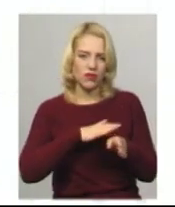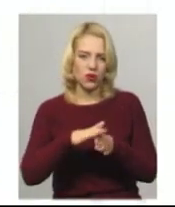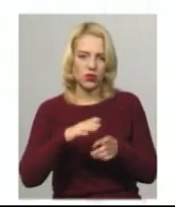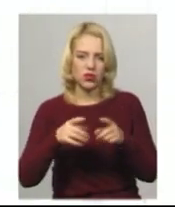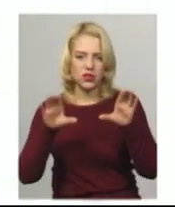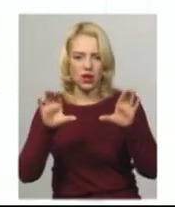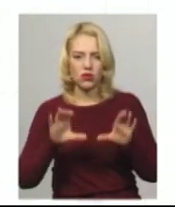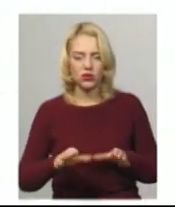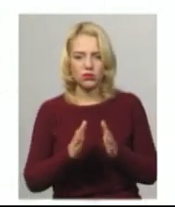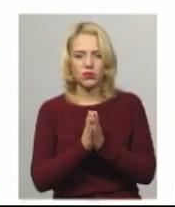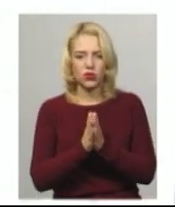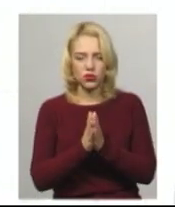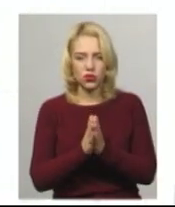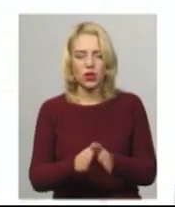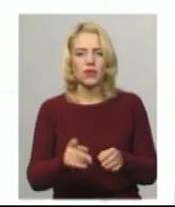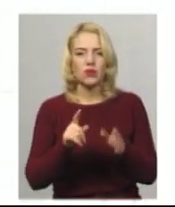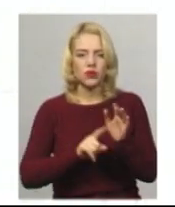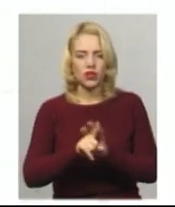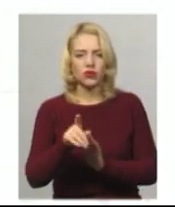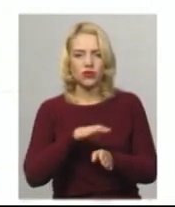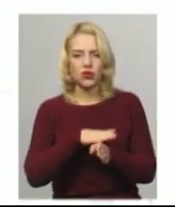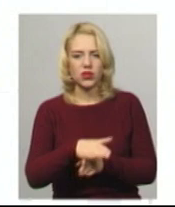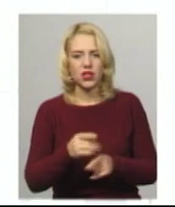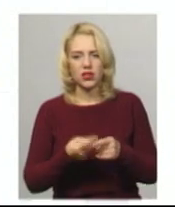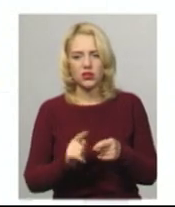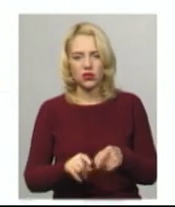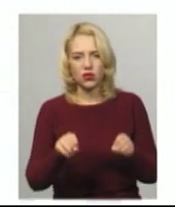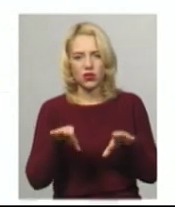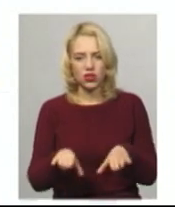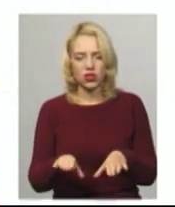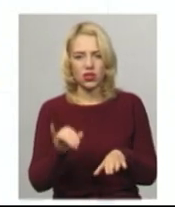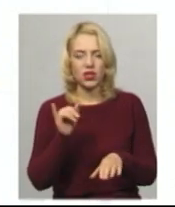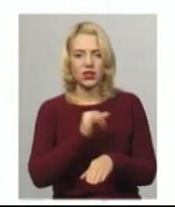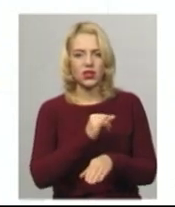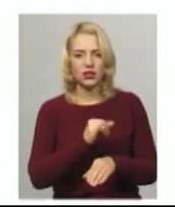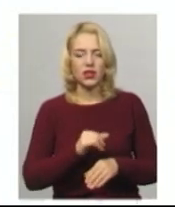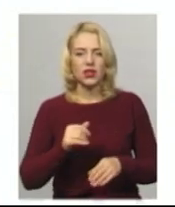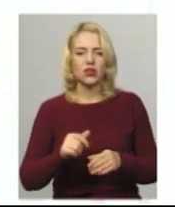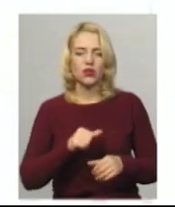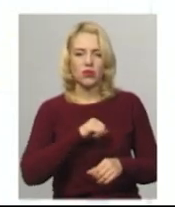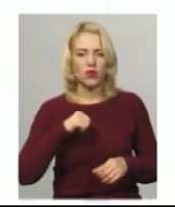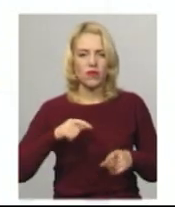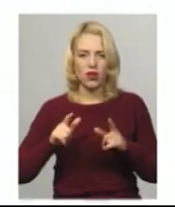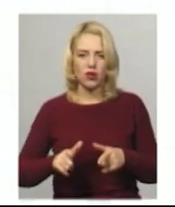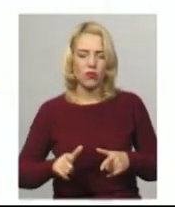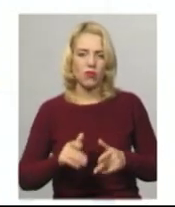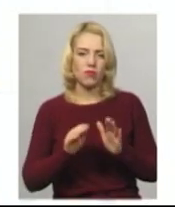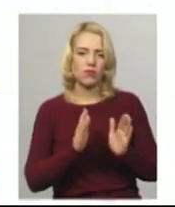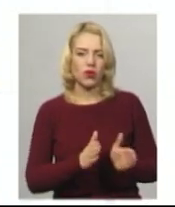даний момент, почати виконання зазначеного рішення і в добровільному порядку